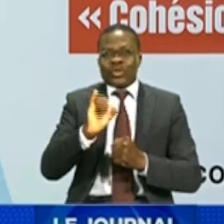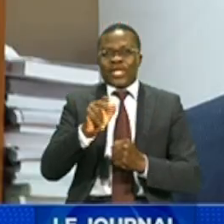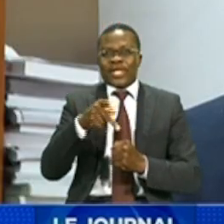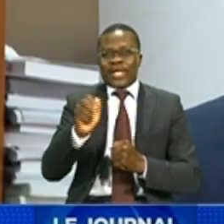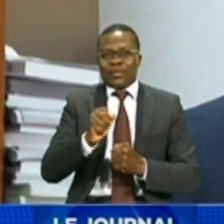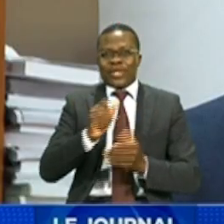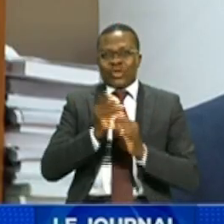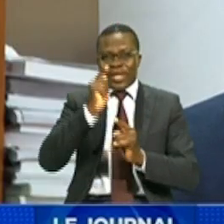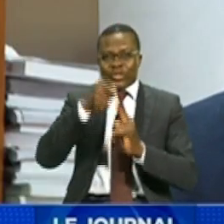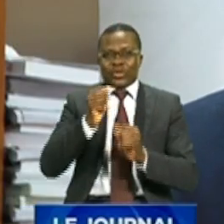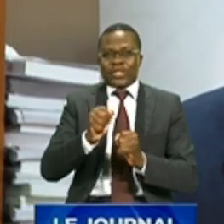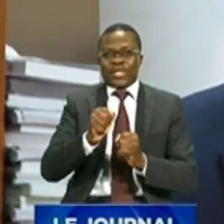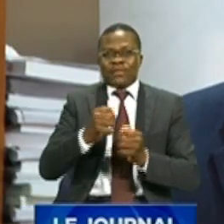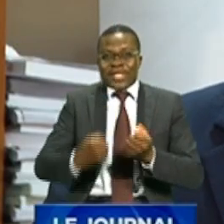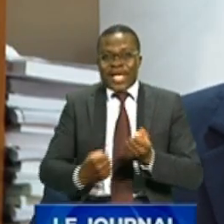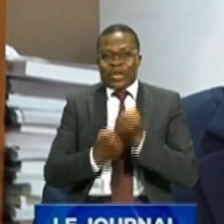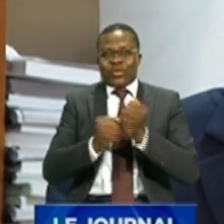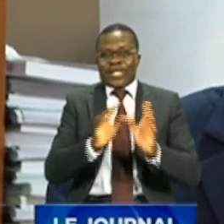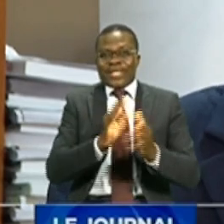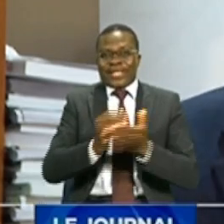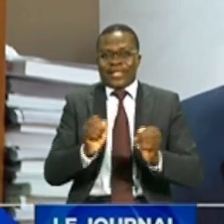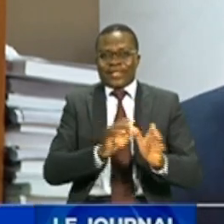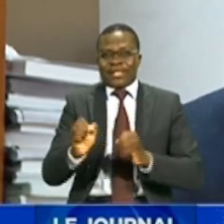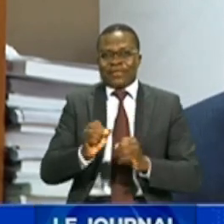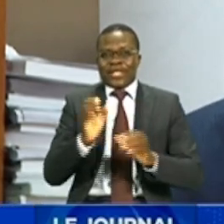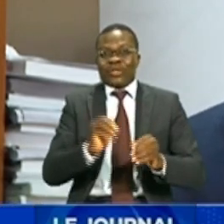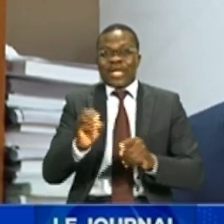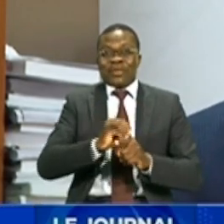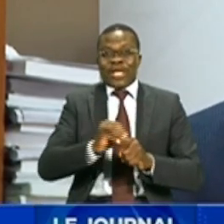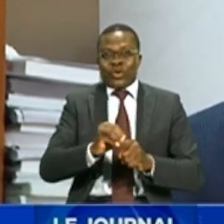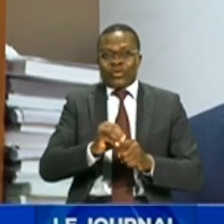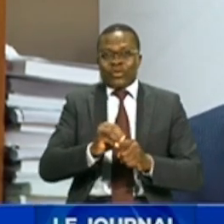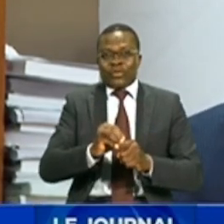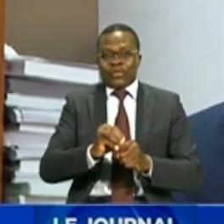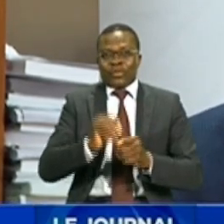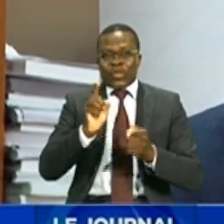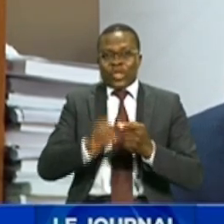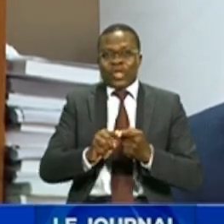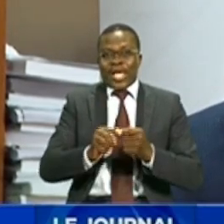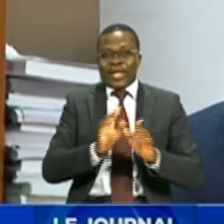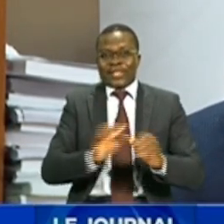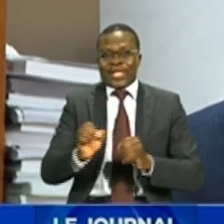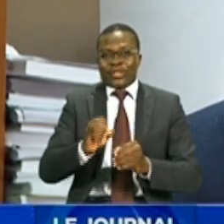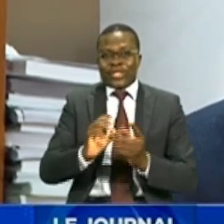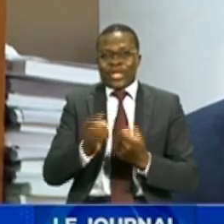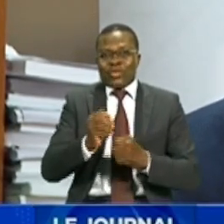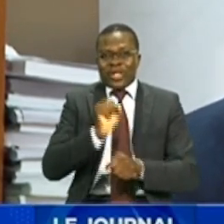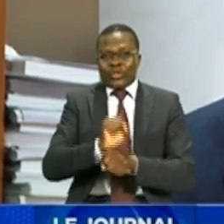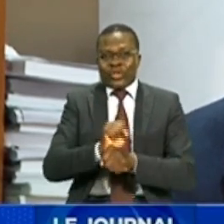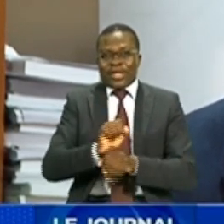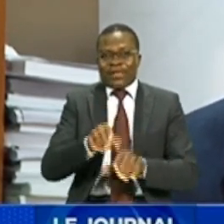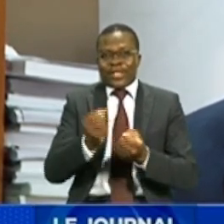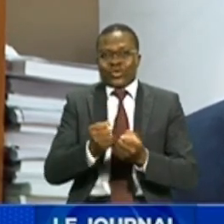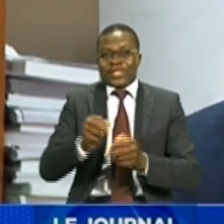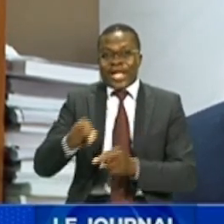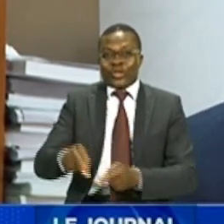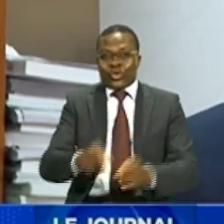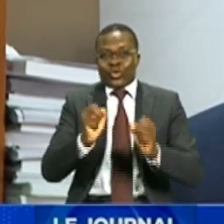par ses objectifs, vient renforcer certaines activités déjà mises en œuvre par les mêmes acteurs dans les domaines du travail social de rue,